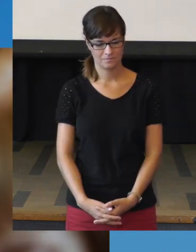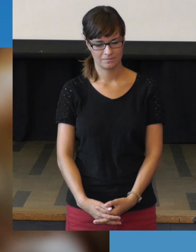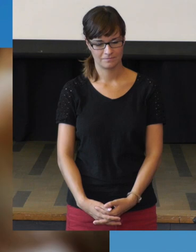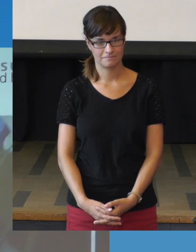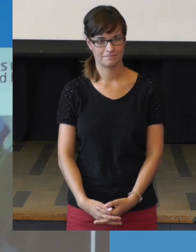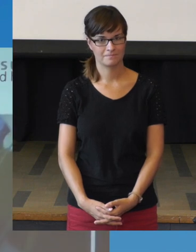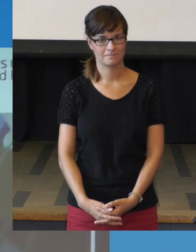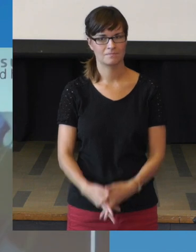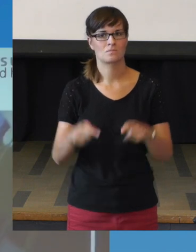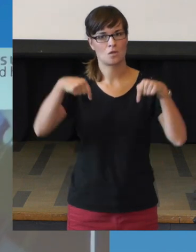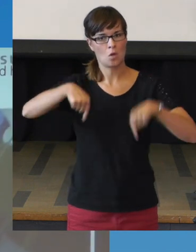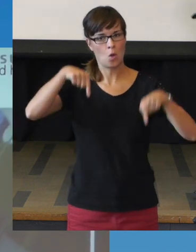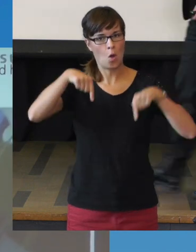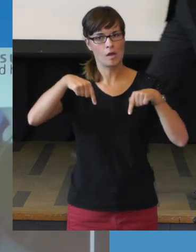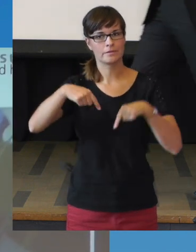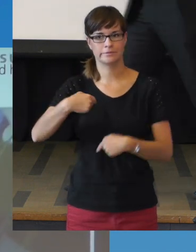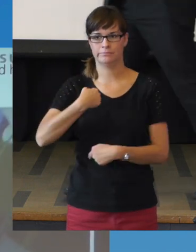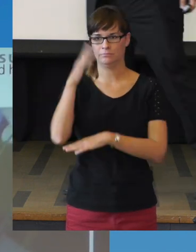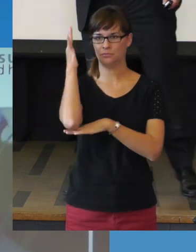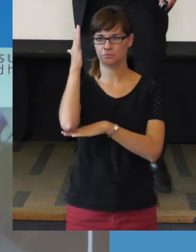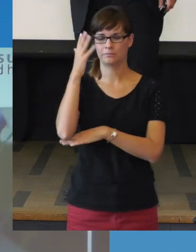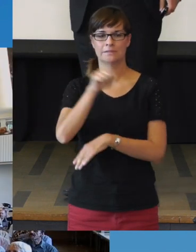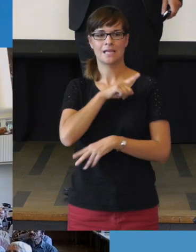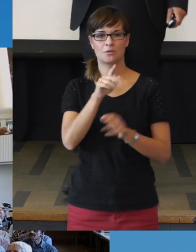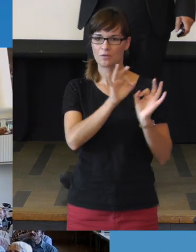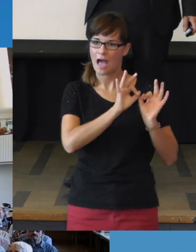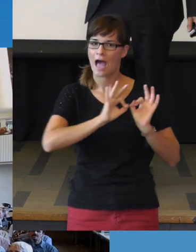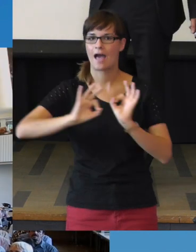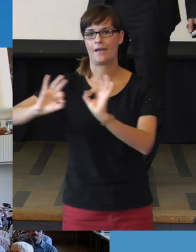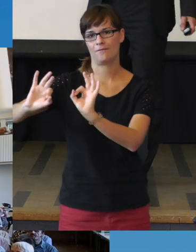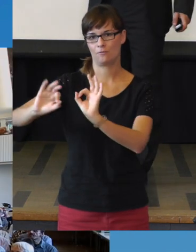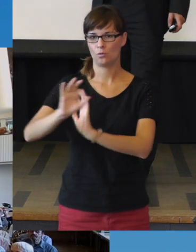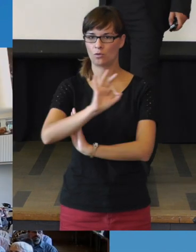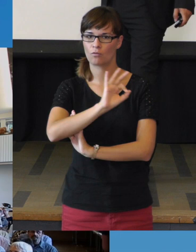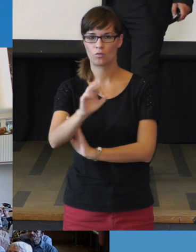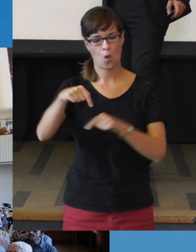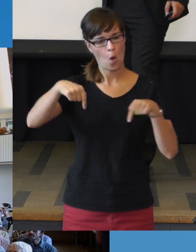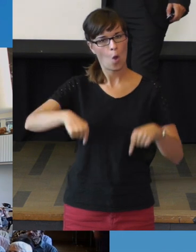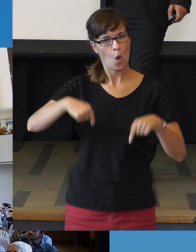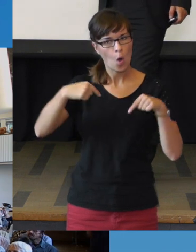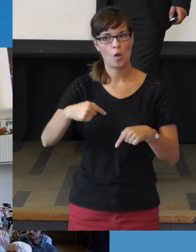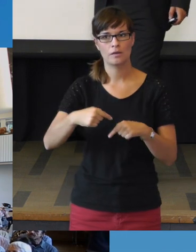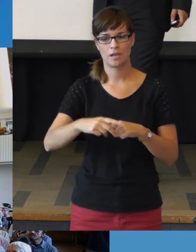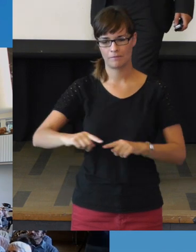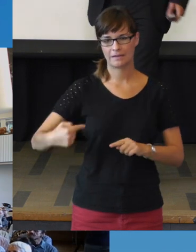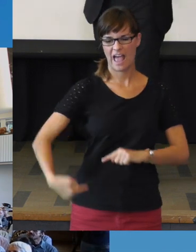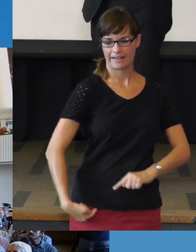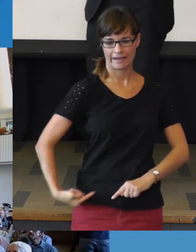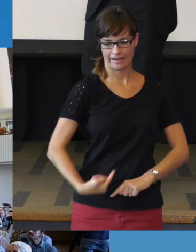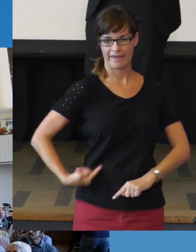Die Fragestellung heute an mich ist, letztlich einen einführenden Vortrag zu halten, was ist heutzutage mittels